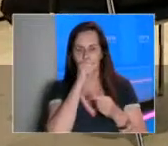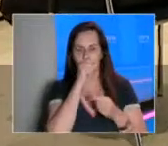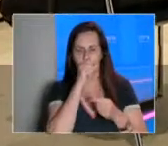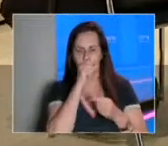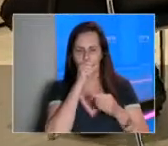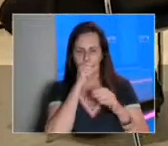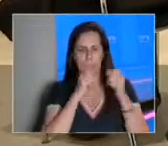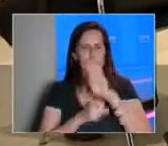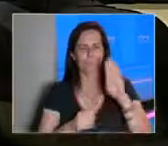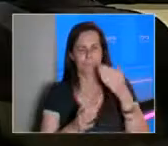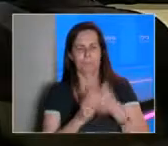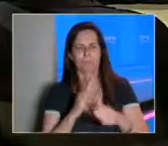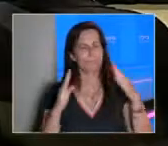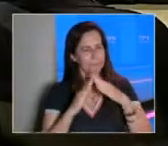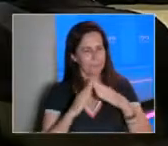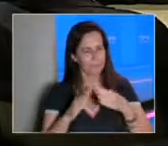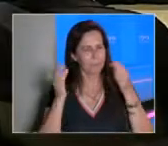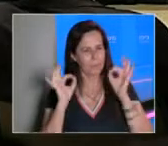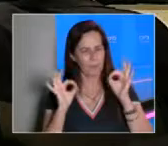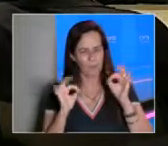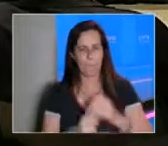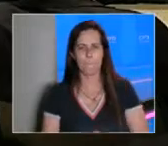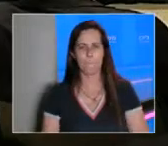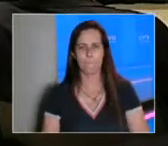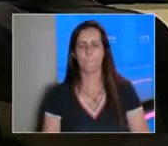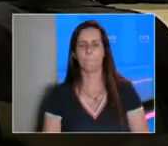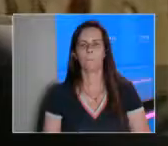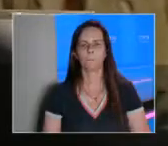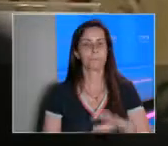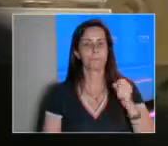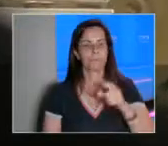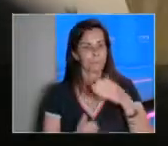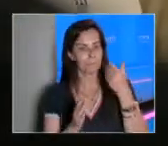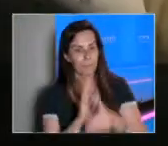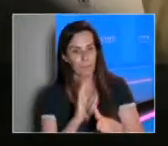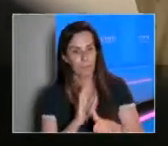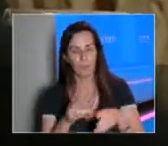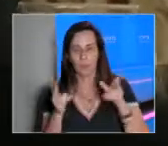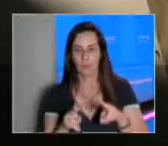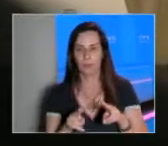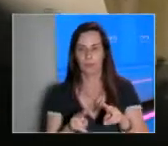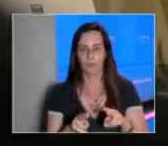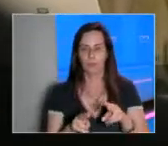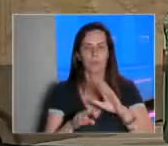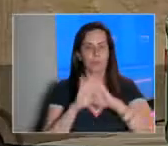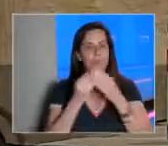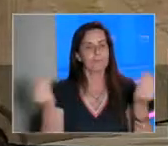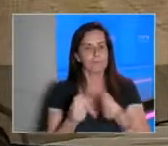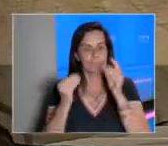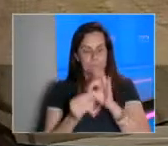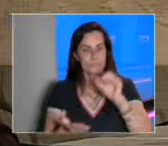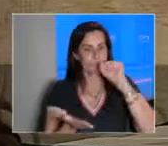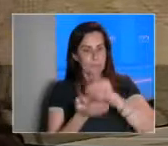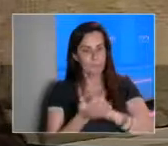האם נתניהו מוותר על המעון הרשמי לראש הממשלה החליפי? האם הוא מוותר על האפשרות לאחסן את תכולתו הפרטית